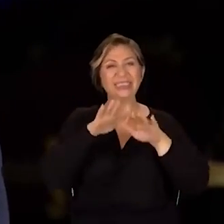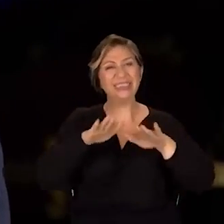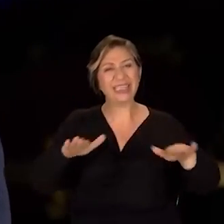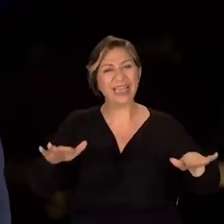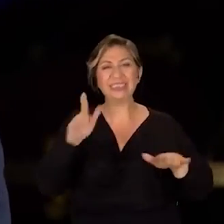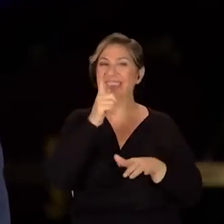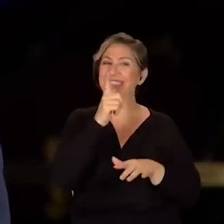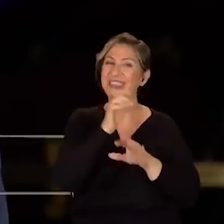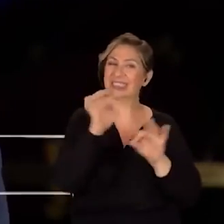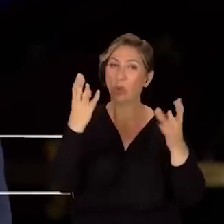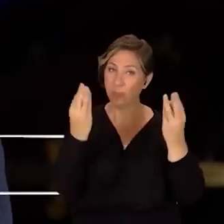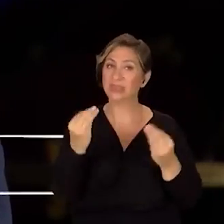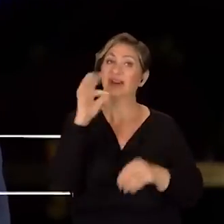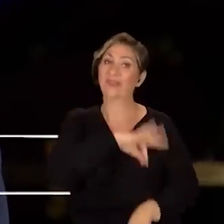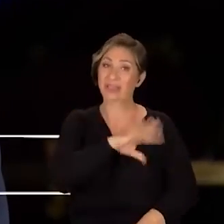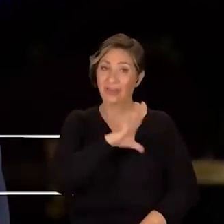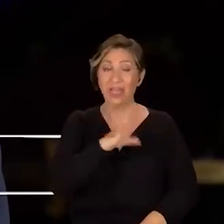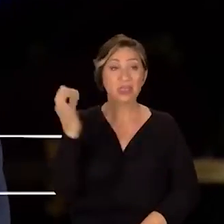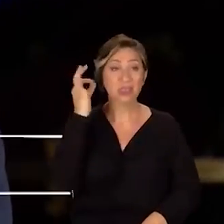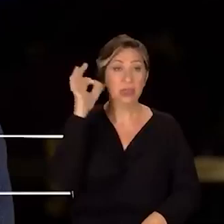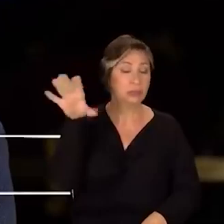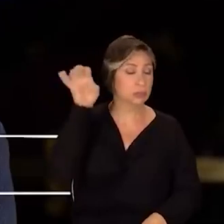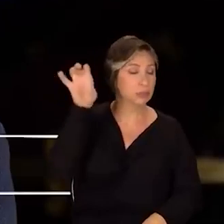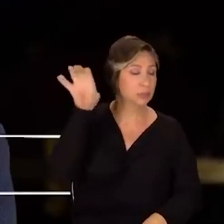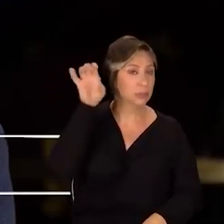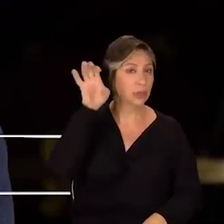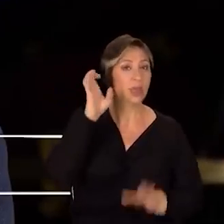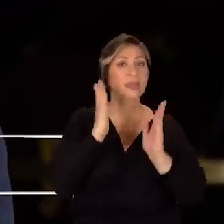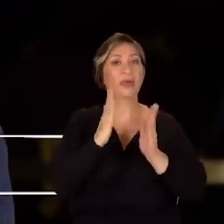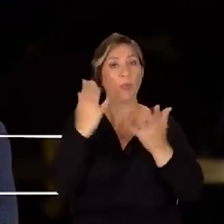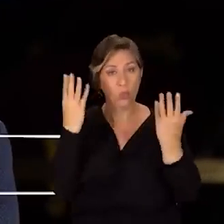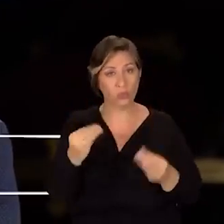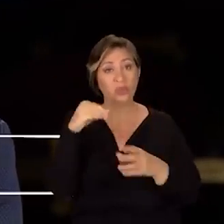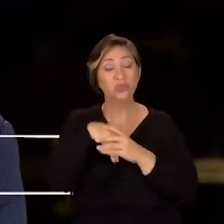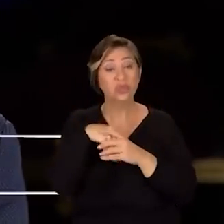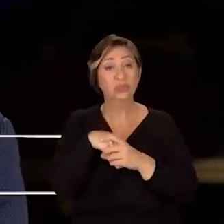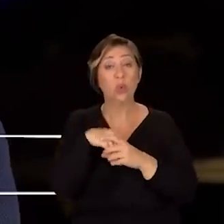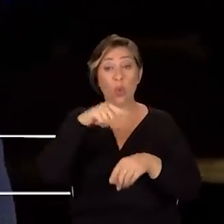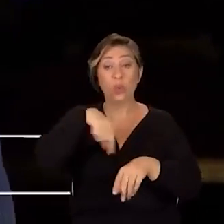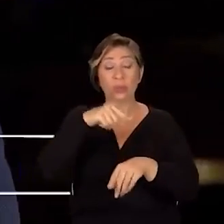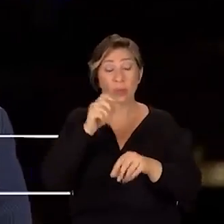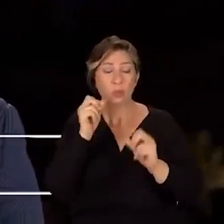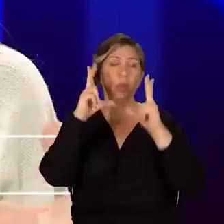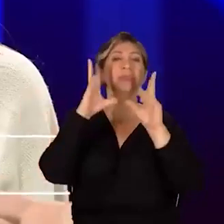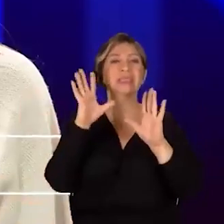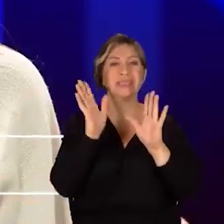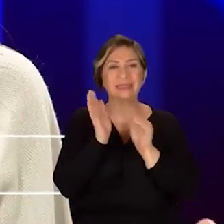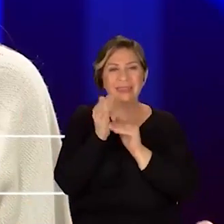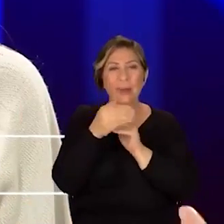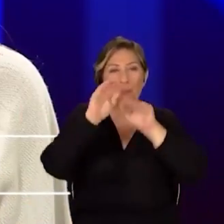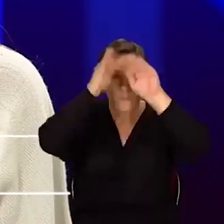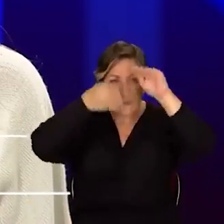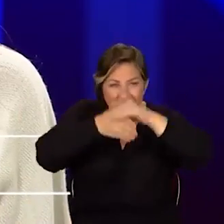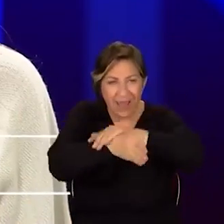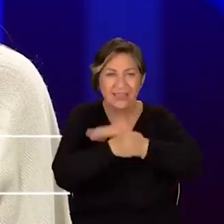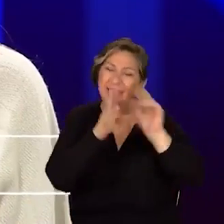sessiz olmasında fayda var. Çünkü gerçekten işitsel uyarıları almaya devam ettiğiniz için o esnada uyarılmasın. Kenarda, bence mağarada